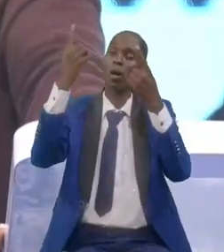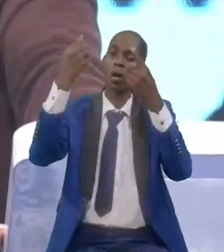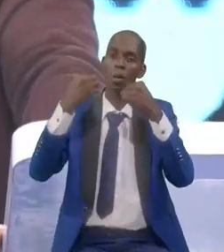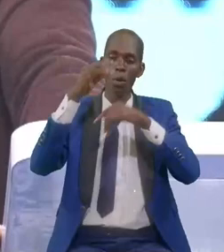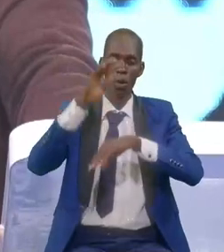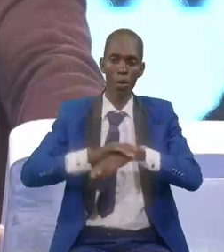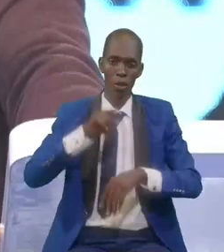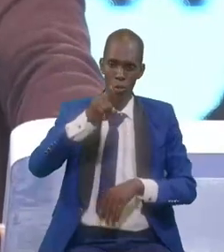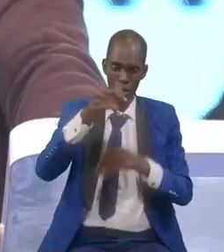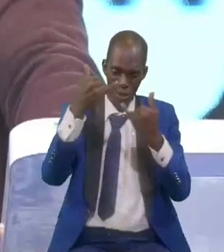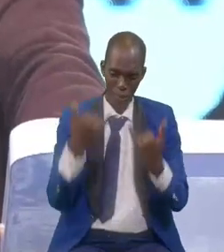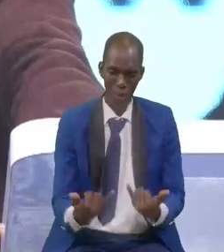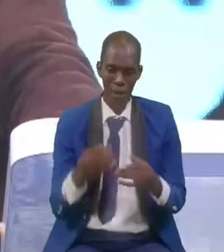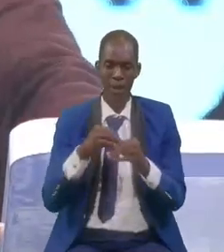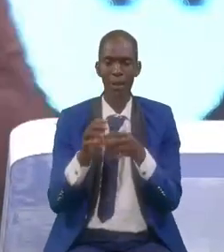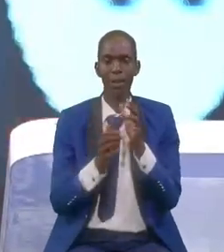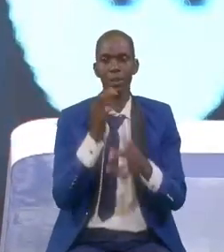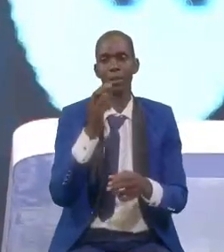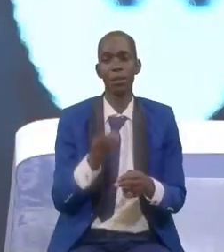viendra sur toi maintenant.